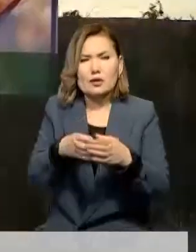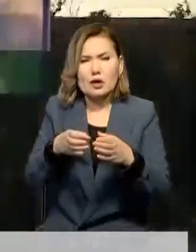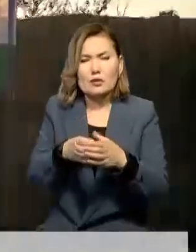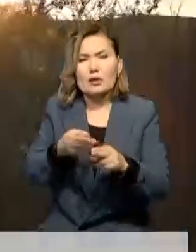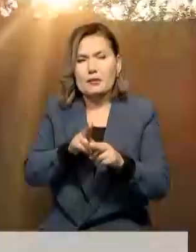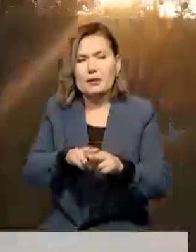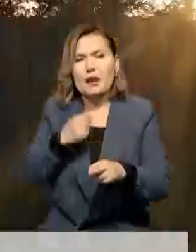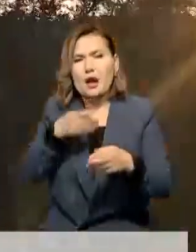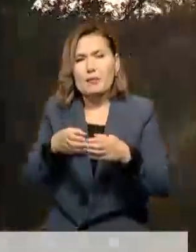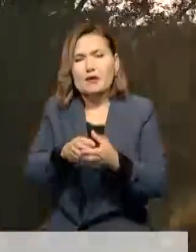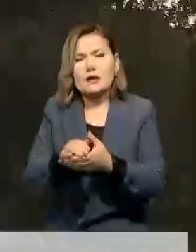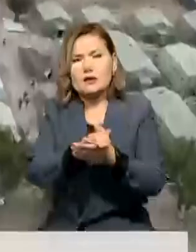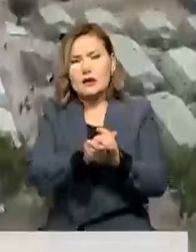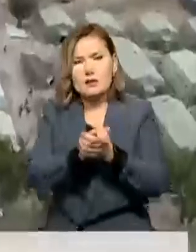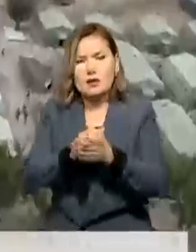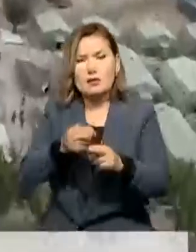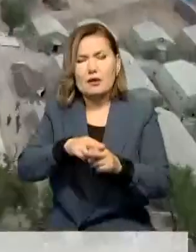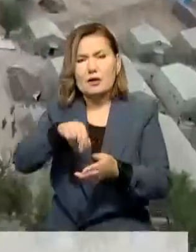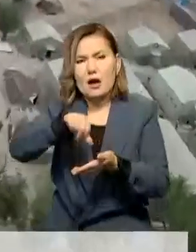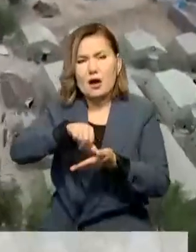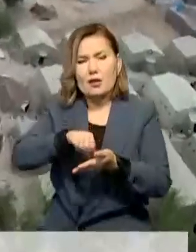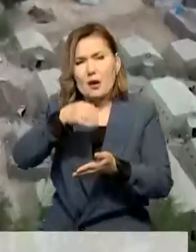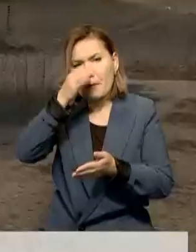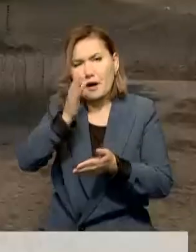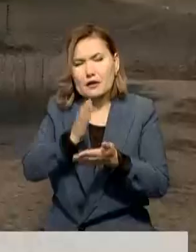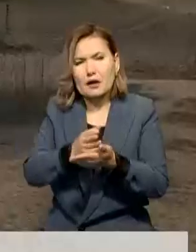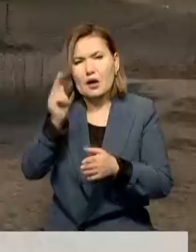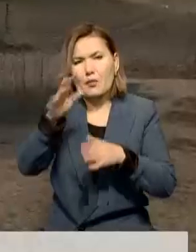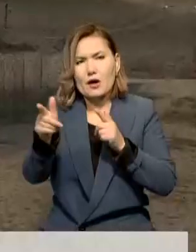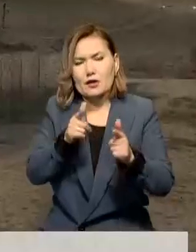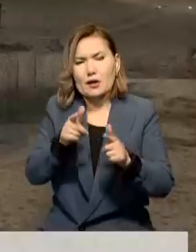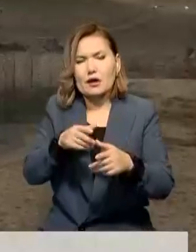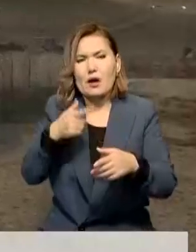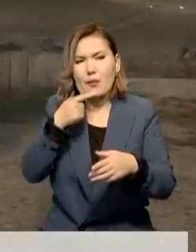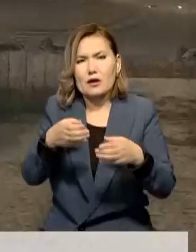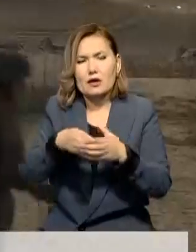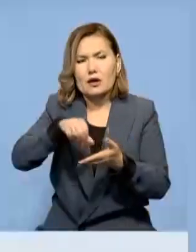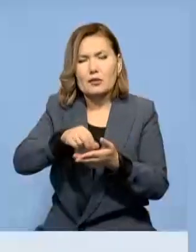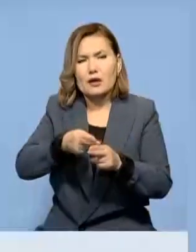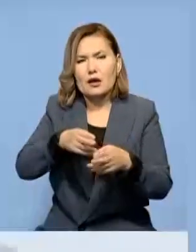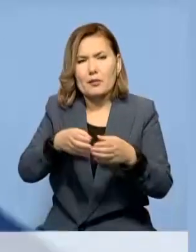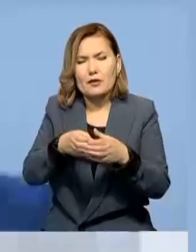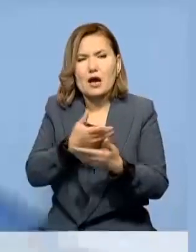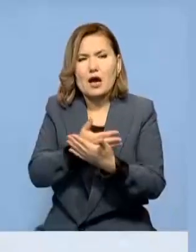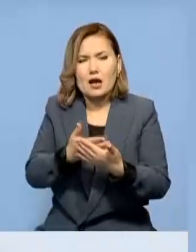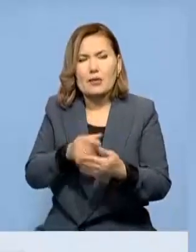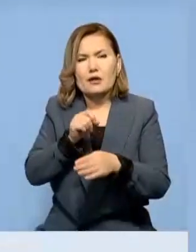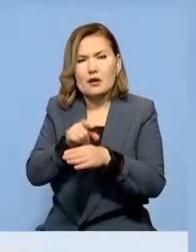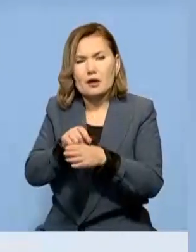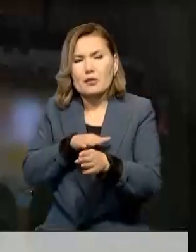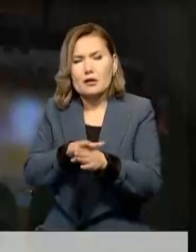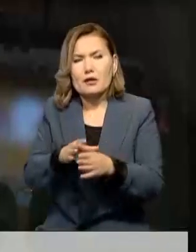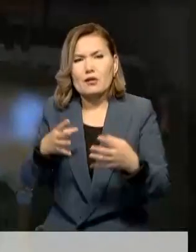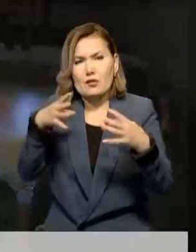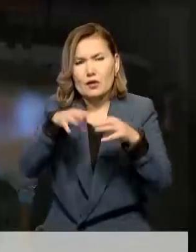Біріккен ұлттар ұйымының бітімгерлік миссияларында тәжірибесі бар дайындықтан өткен нұсқаушылар тартылды. Бөлімшелер түрлі жауынгерлік міндеттерді